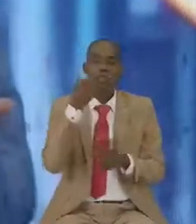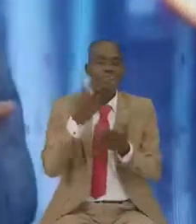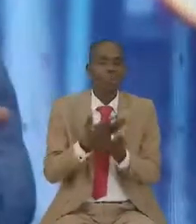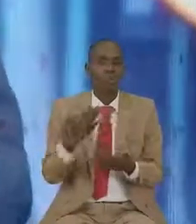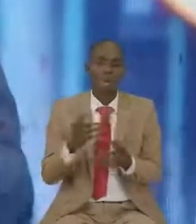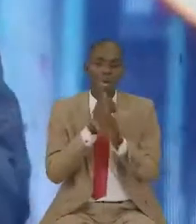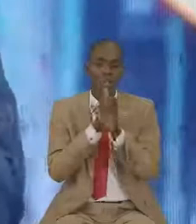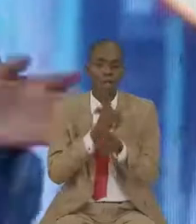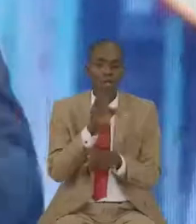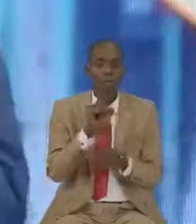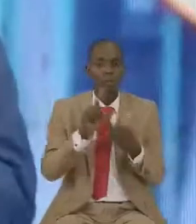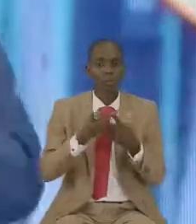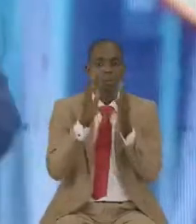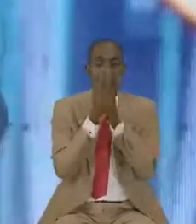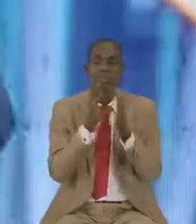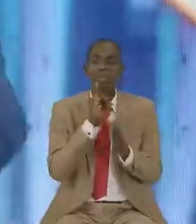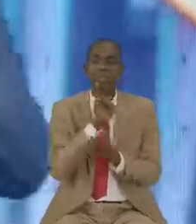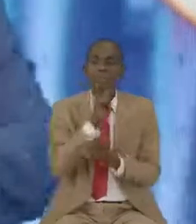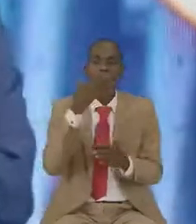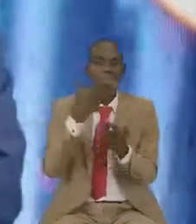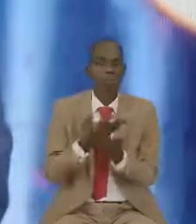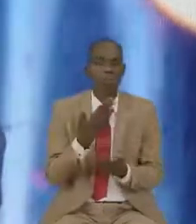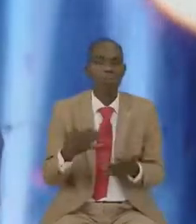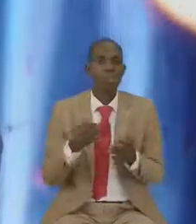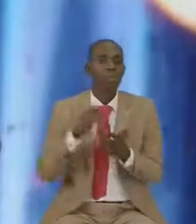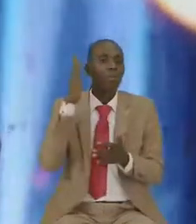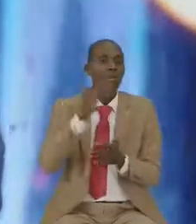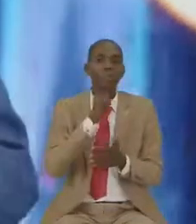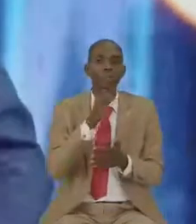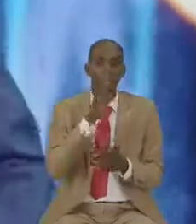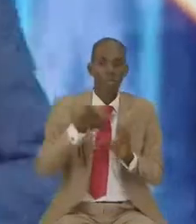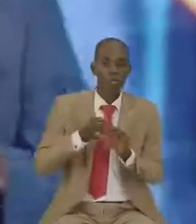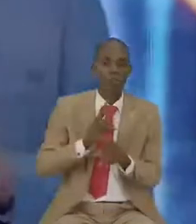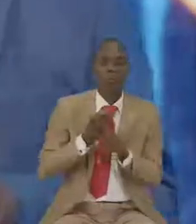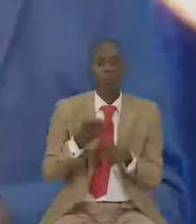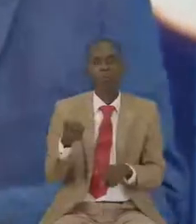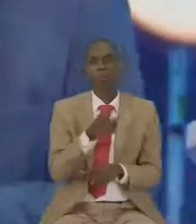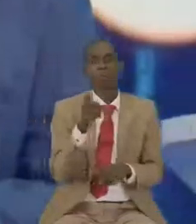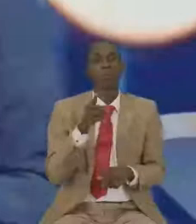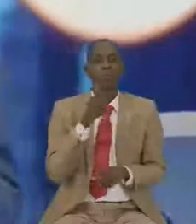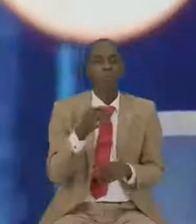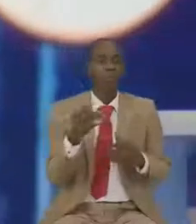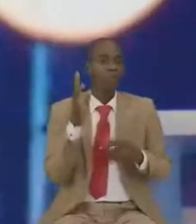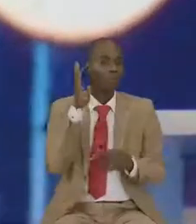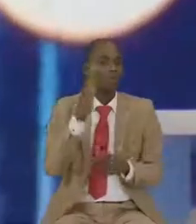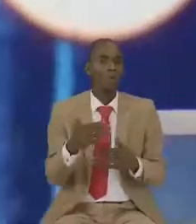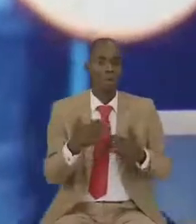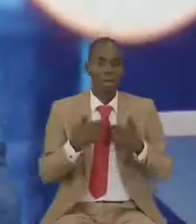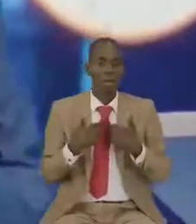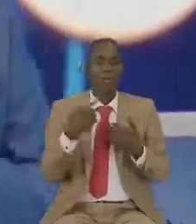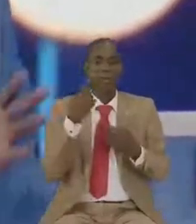la délivrance est une bonne chose. L'exaucement à la prière est une bonne chose. Cela ne te sera pas